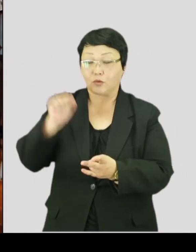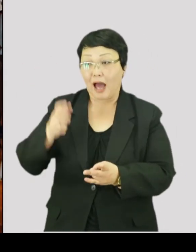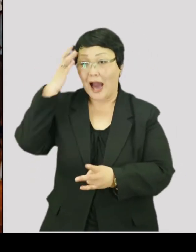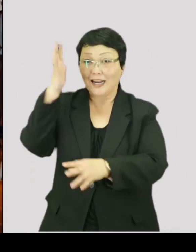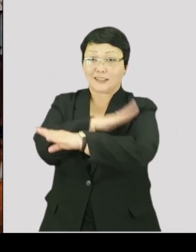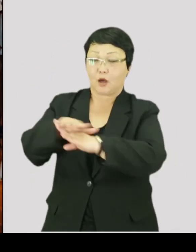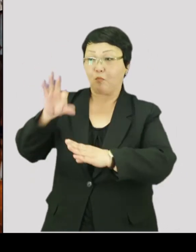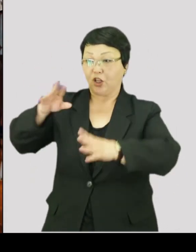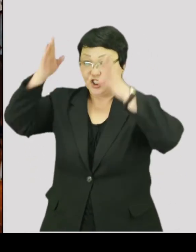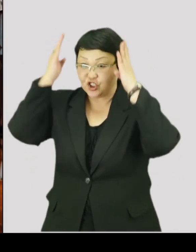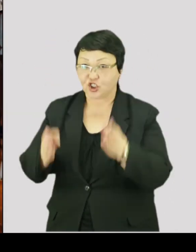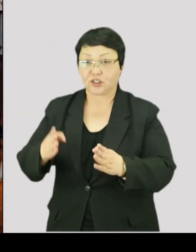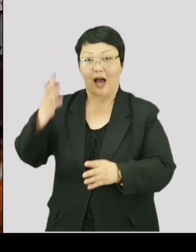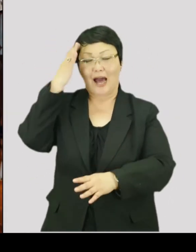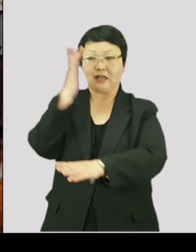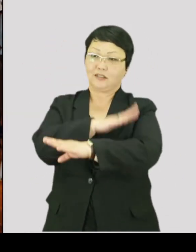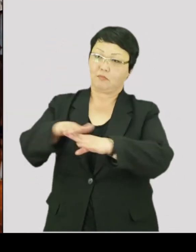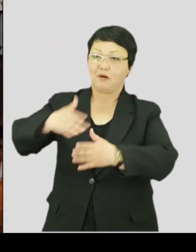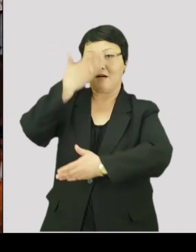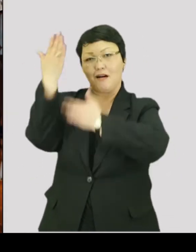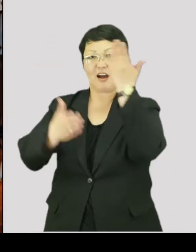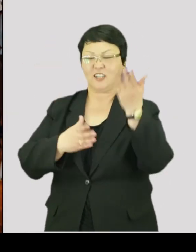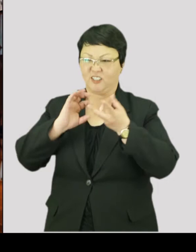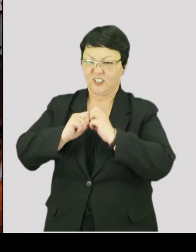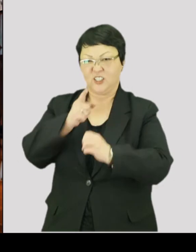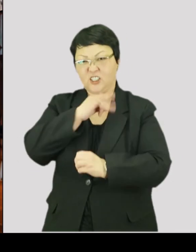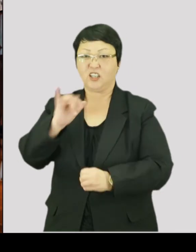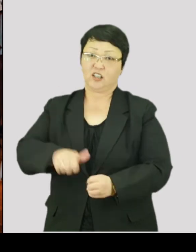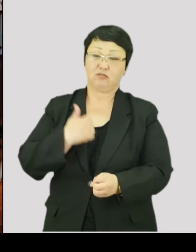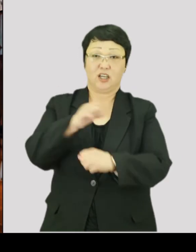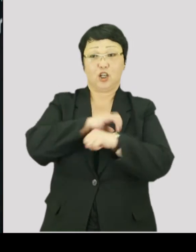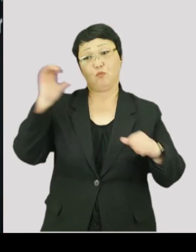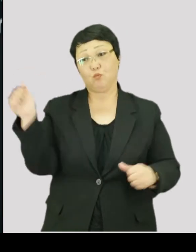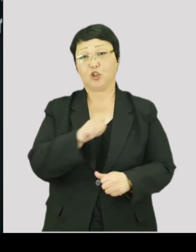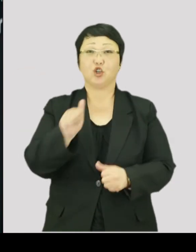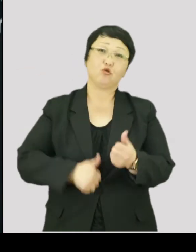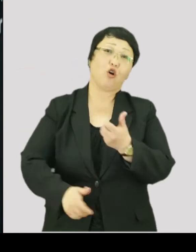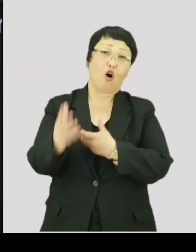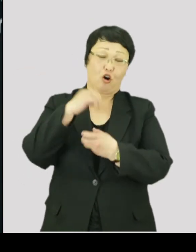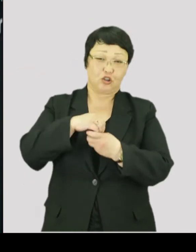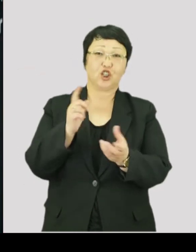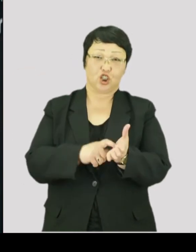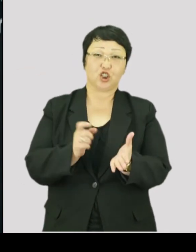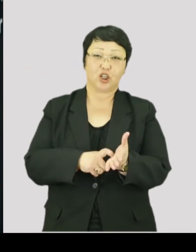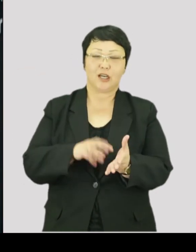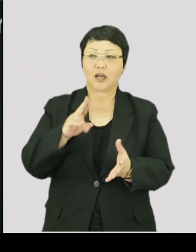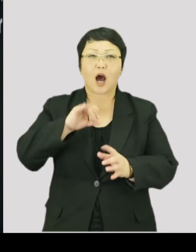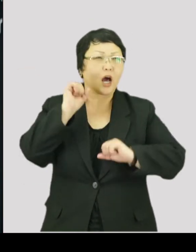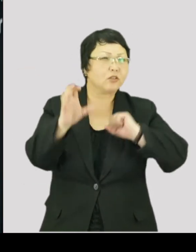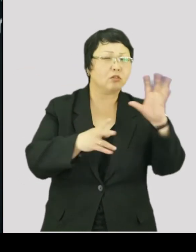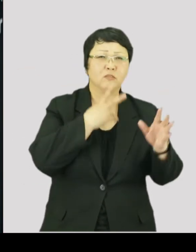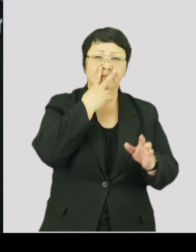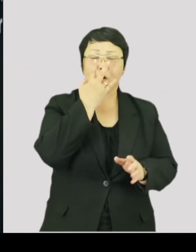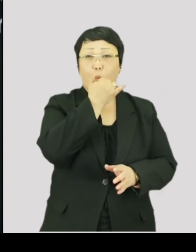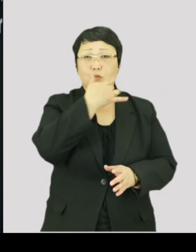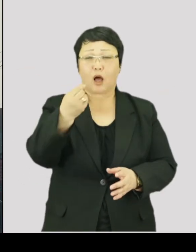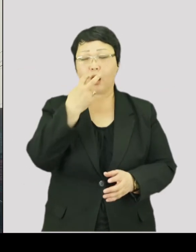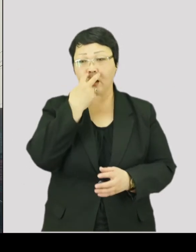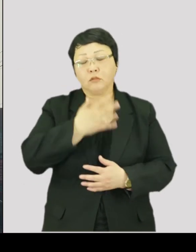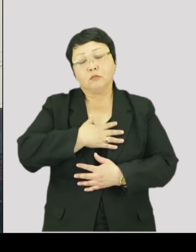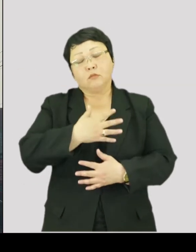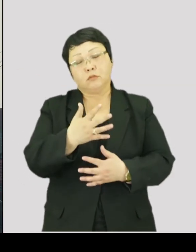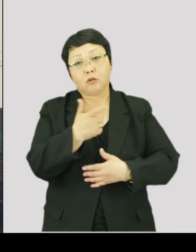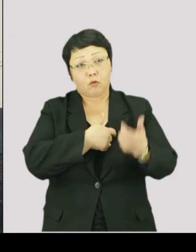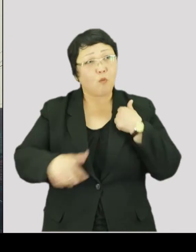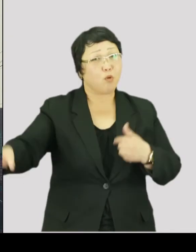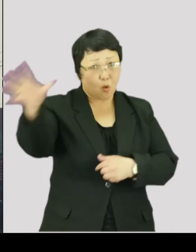замыг хайлцаасай л гэж хэлмээр байна. Иргэн бүрийн оролцоо маш чухал байна. Яг үүндээ ингээд асуугаад явах юм бол утаа бүгднийх нь асуудал мөн байхгүй. Тэг